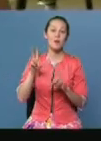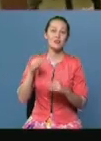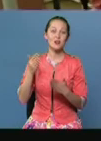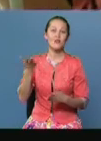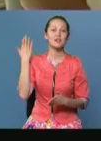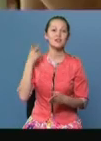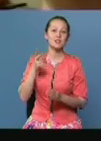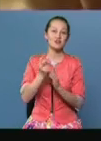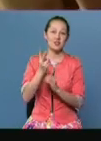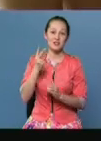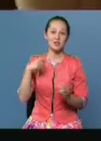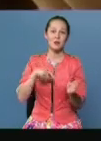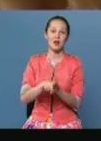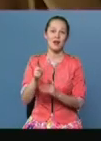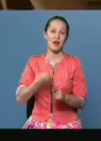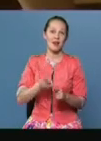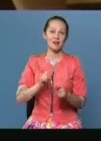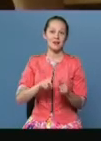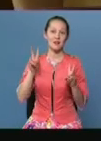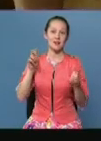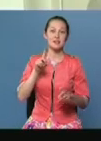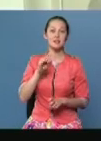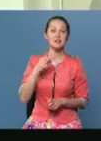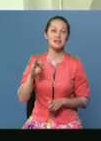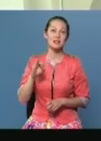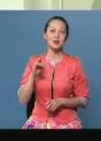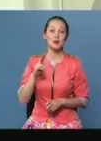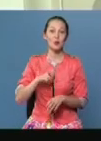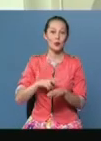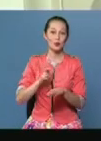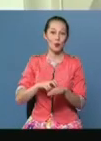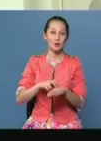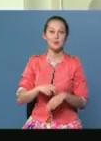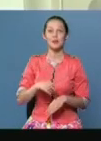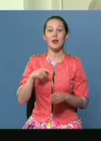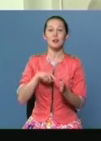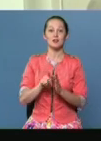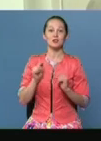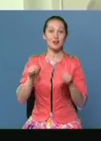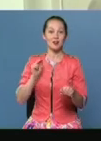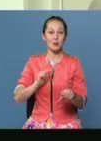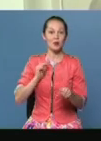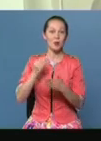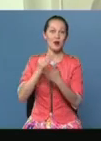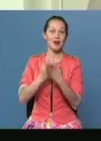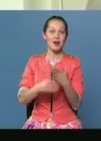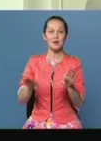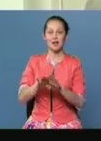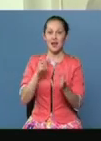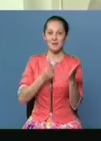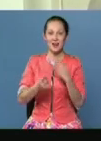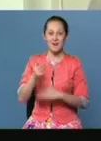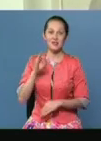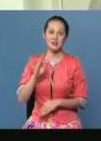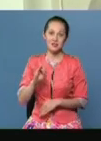в Удмуртии заработала программа «Земский доктор». Как пришла на работу, сразу программа такая, оказывается, есть,